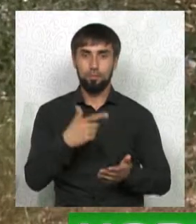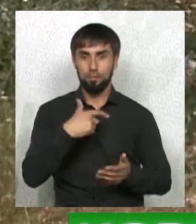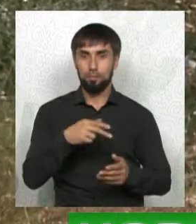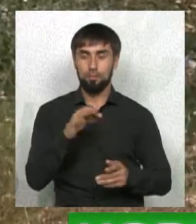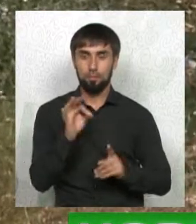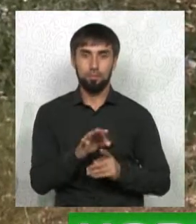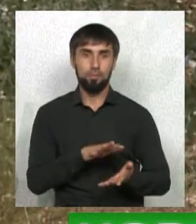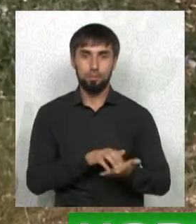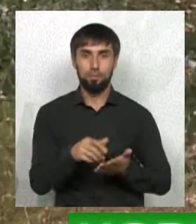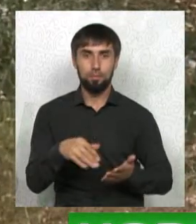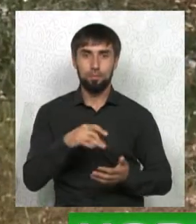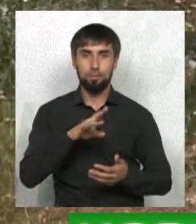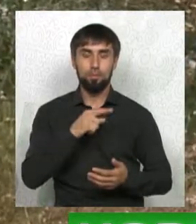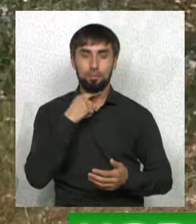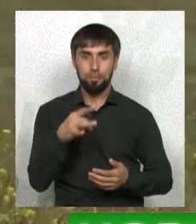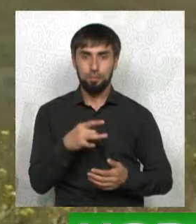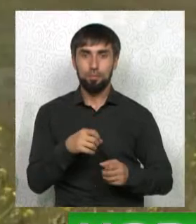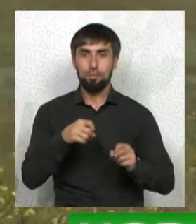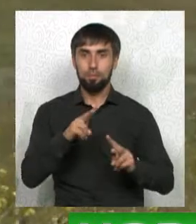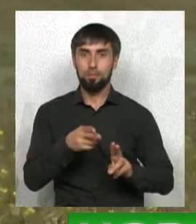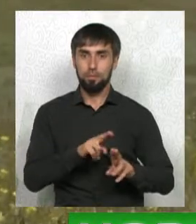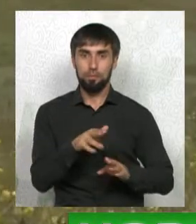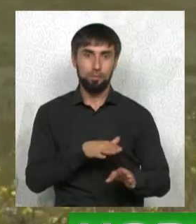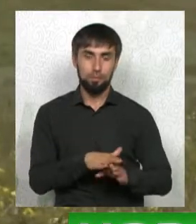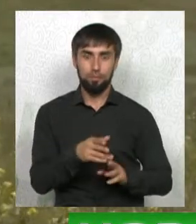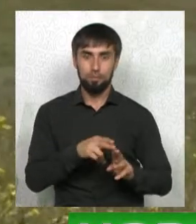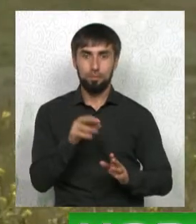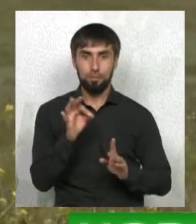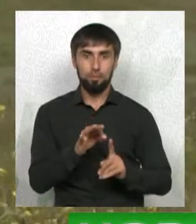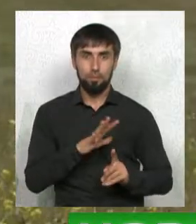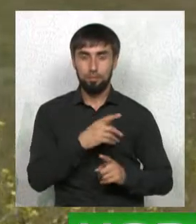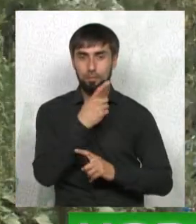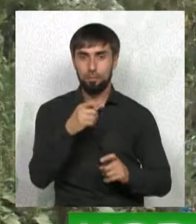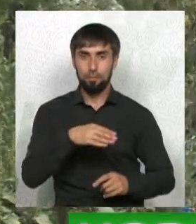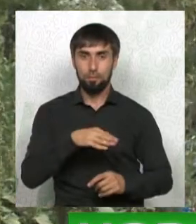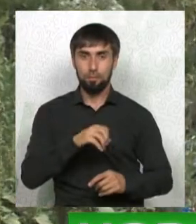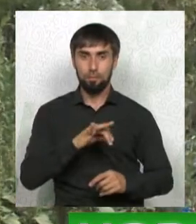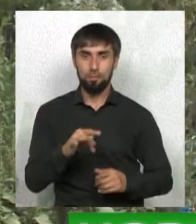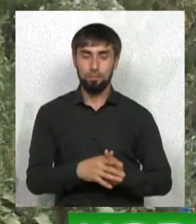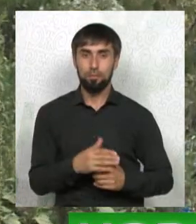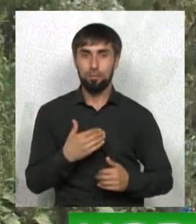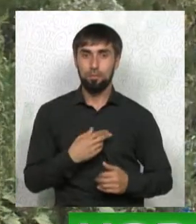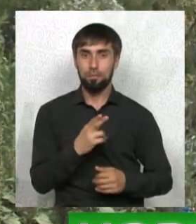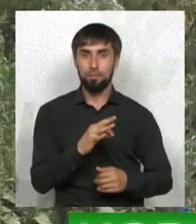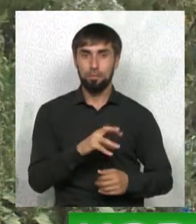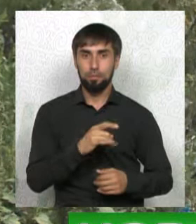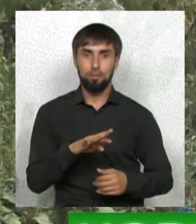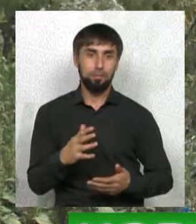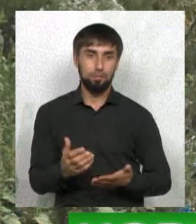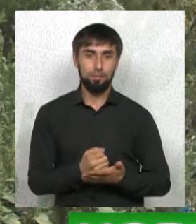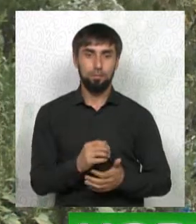цель ликвидировать все свалки в республике. Специально для реализации этих целей был объявлен тендер. Наша компания